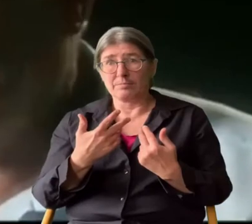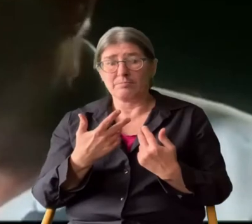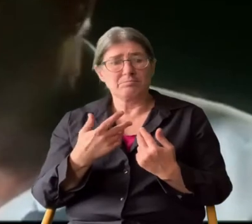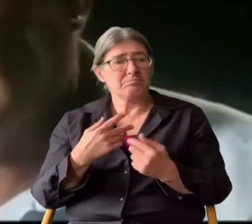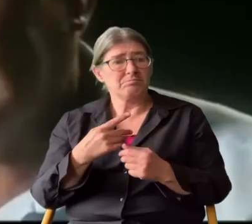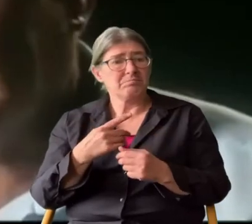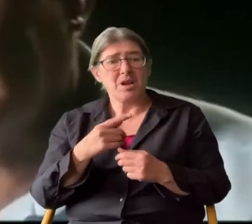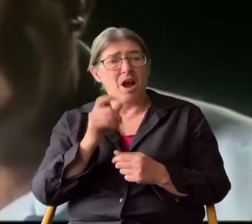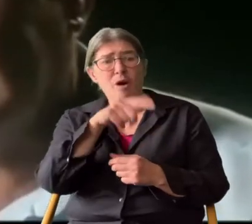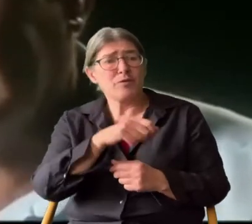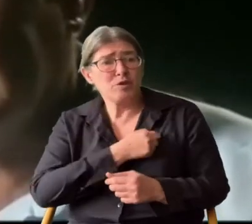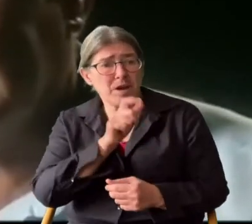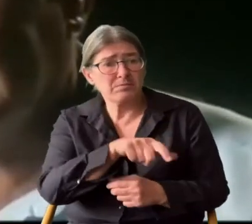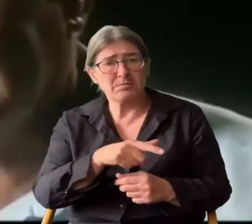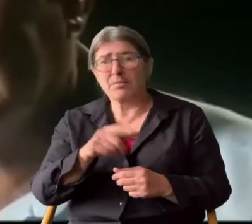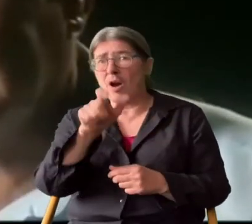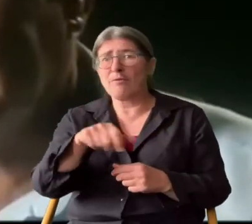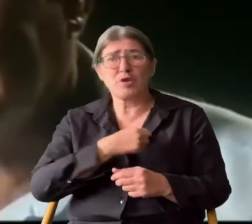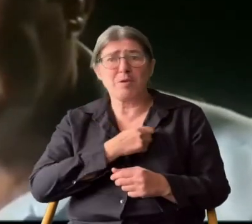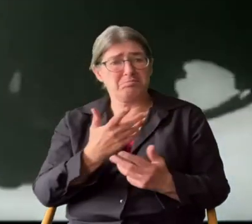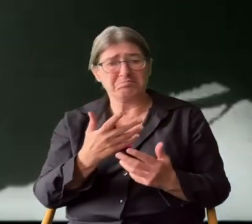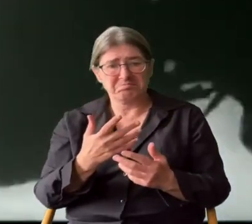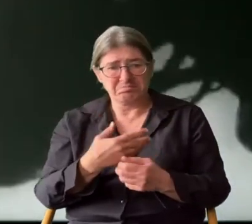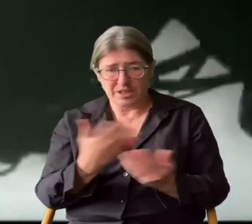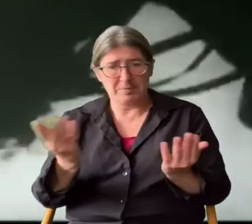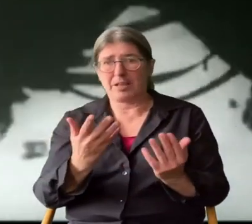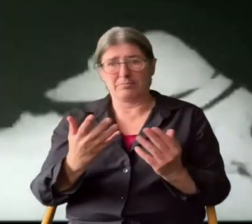Es hat sich keiner mehr um anderen gekümmert. Nicht.